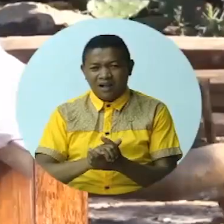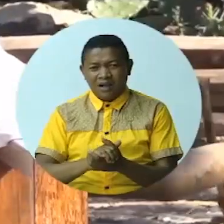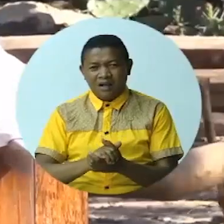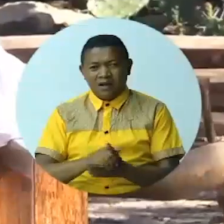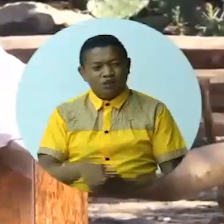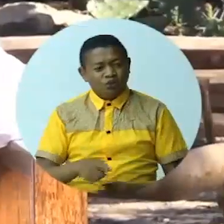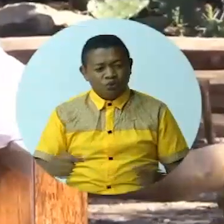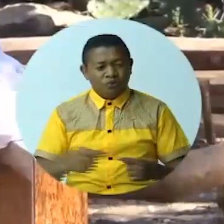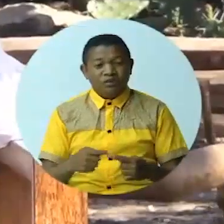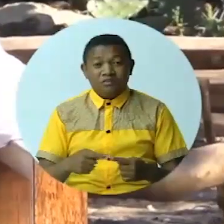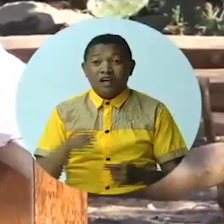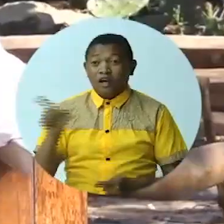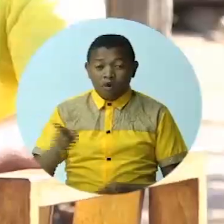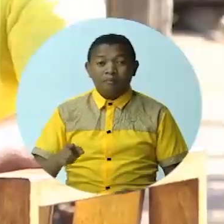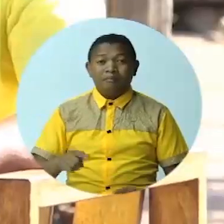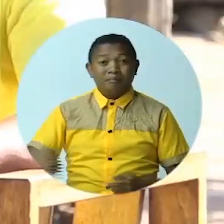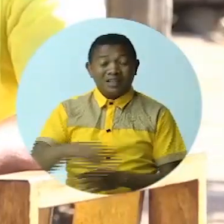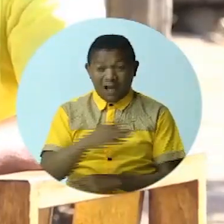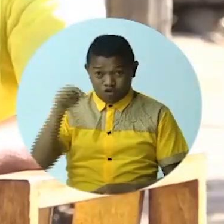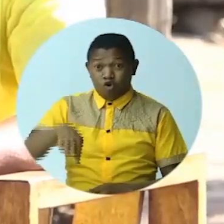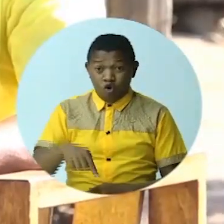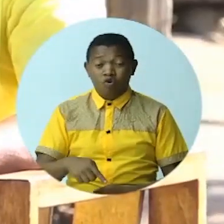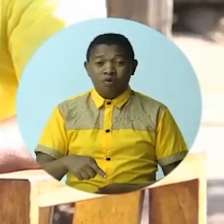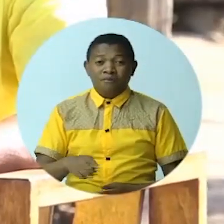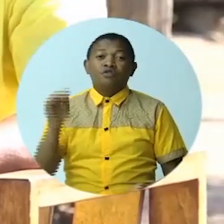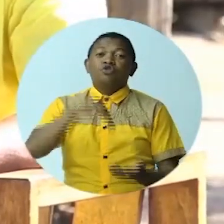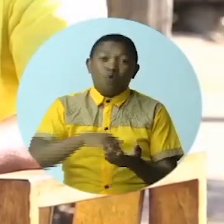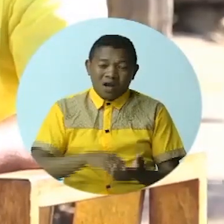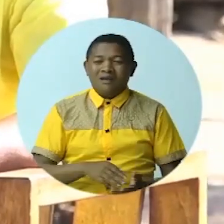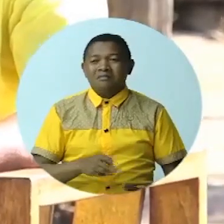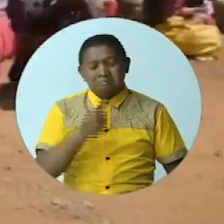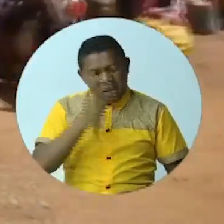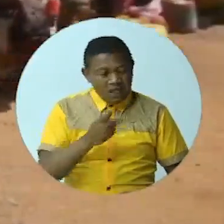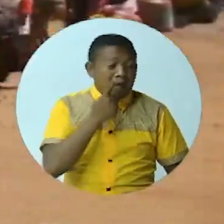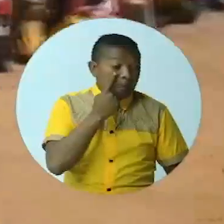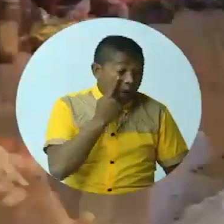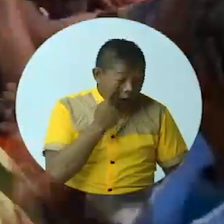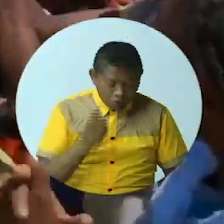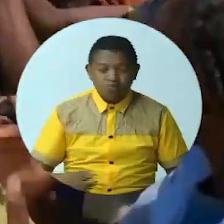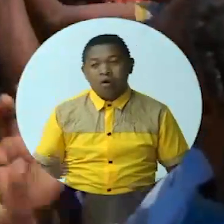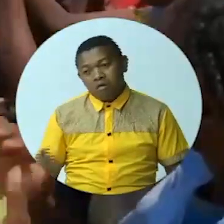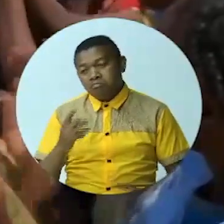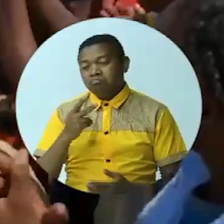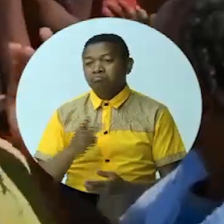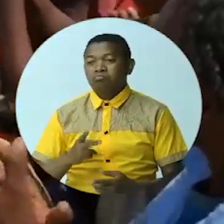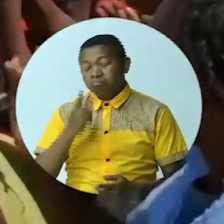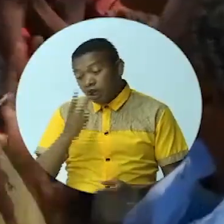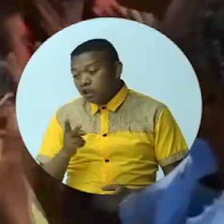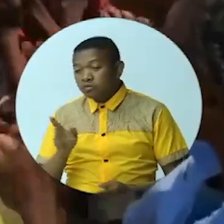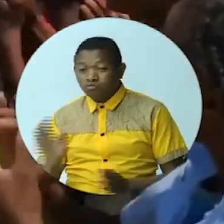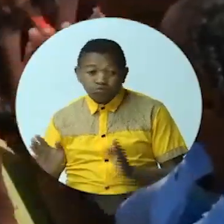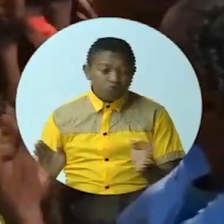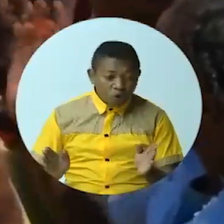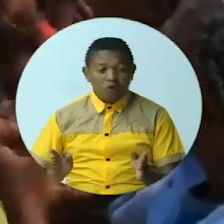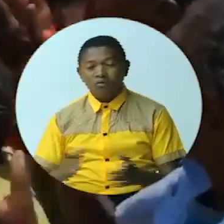atsimo mahita tsara ny zavatra mahazo mipiraitanydrazana amintsika ary zay ara maheno hoe ohatrany